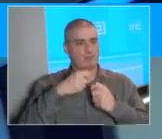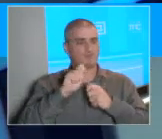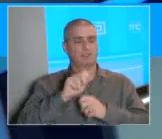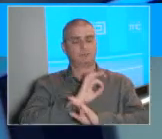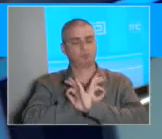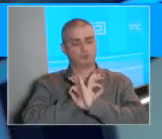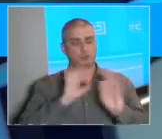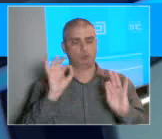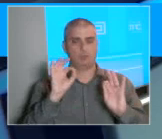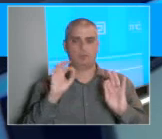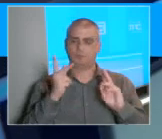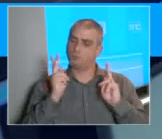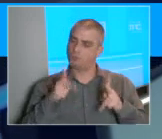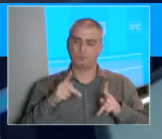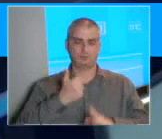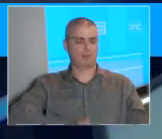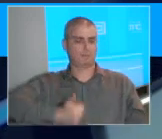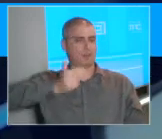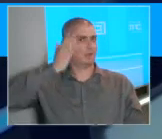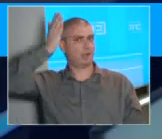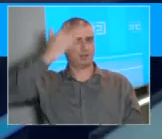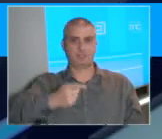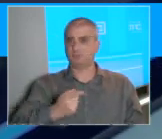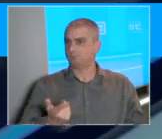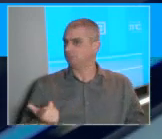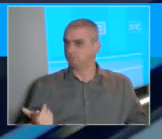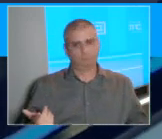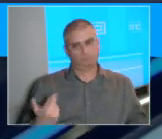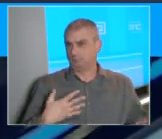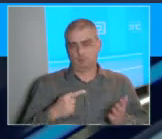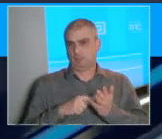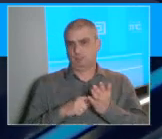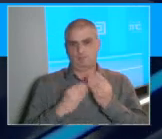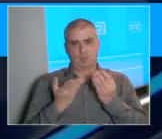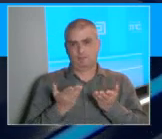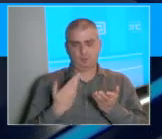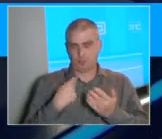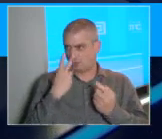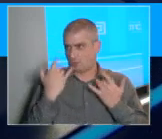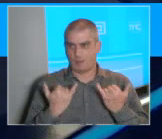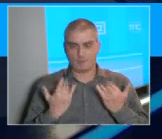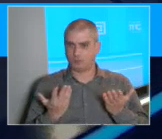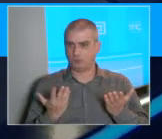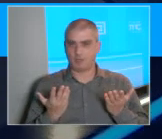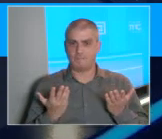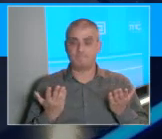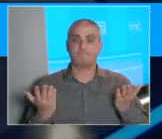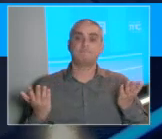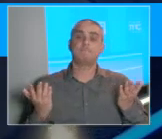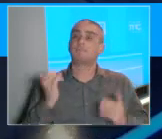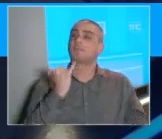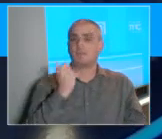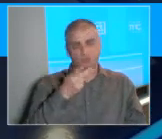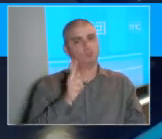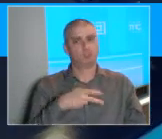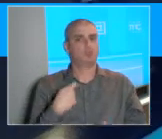כנסת מצוינת, פוטנציאל של מנהיגה עתידית, אין שום סיבה למהלך הזה שאנחנו רואים כרגע. נכון